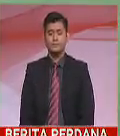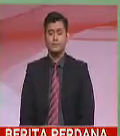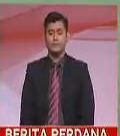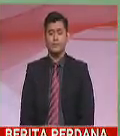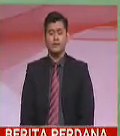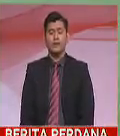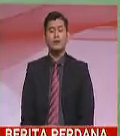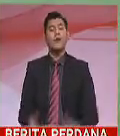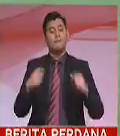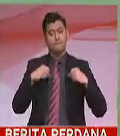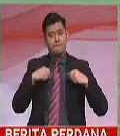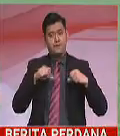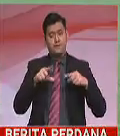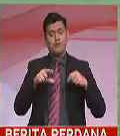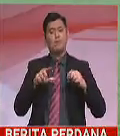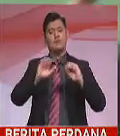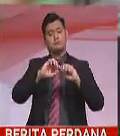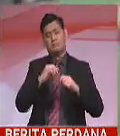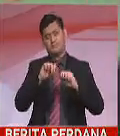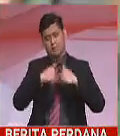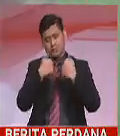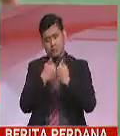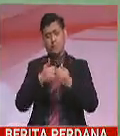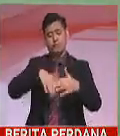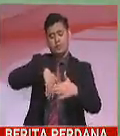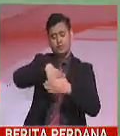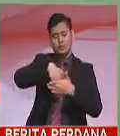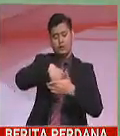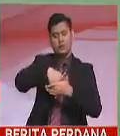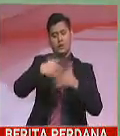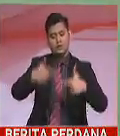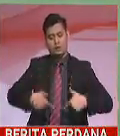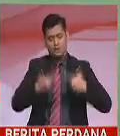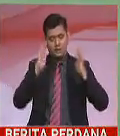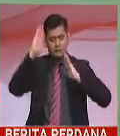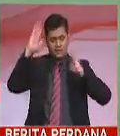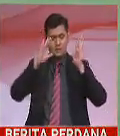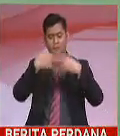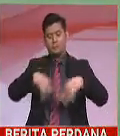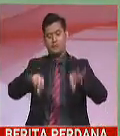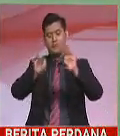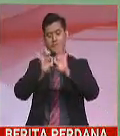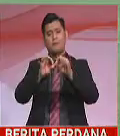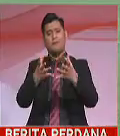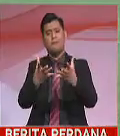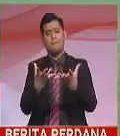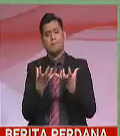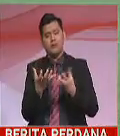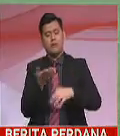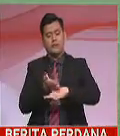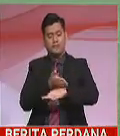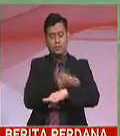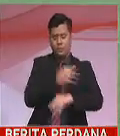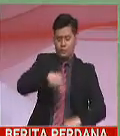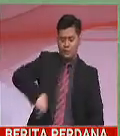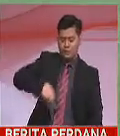Menurutnya, penswastaan pasukan Liga Malaysia adalah langkah penting dalam usaha untuk menaikkan nilai Liga Bola Sepak Tanah Air.